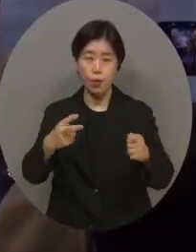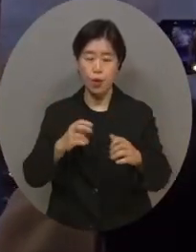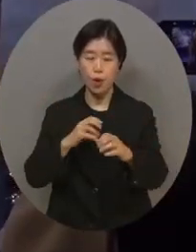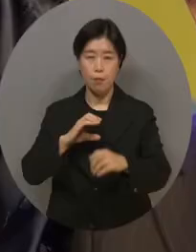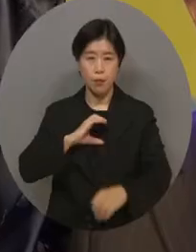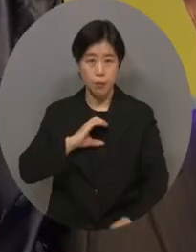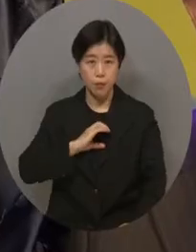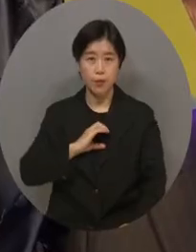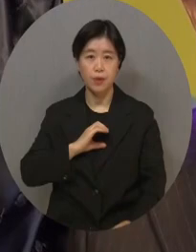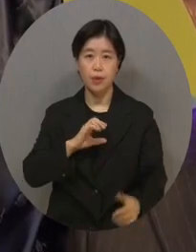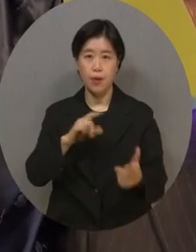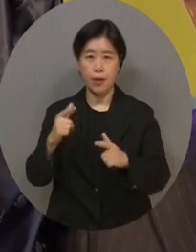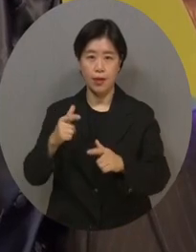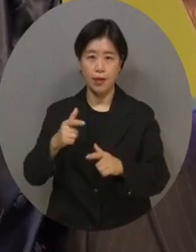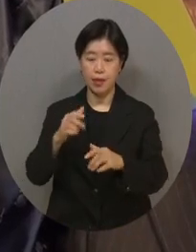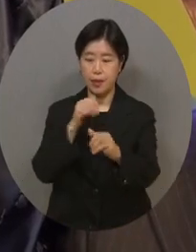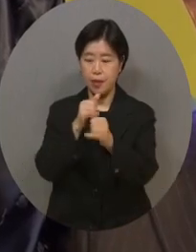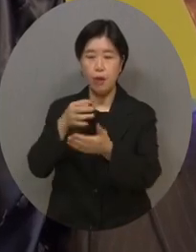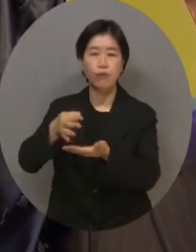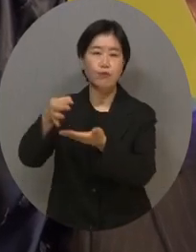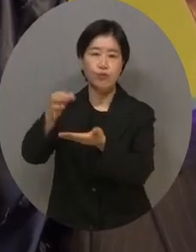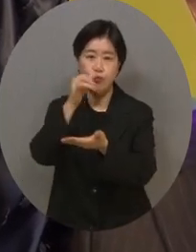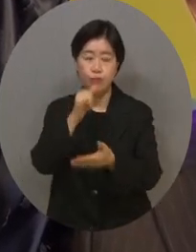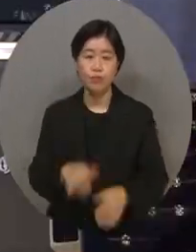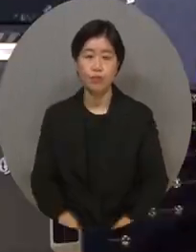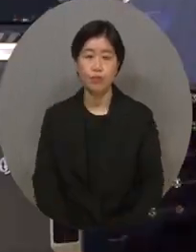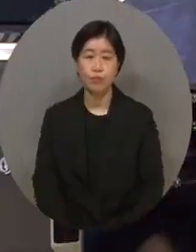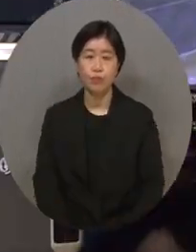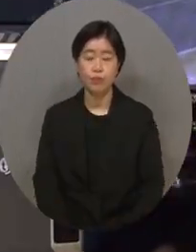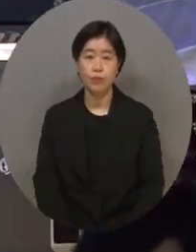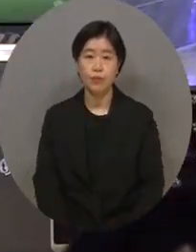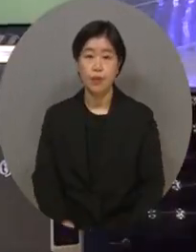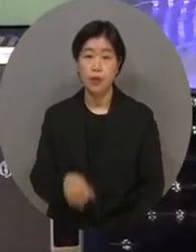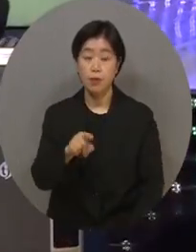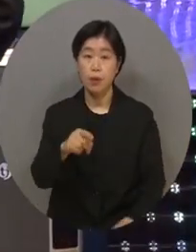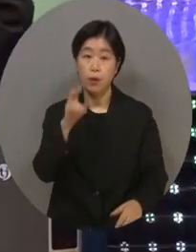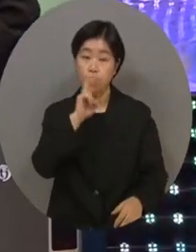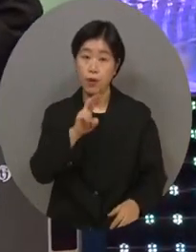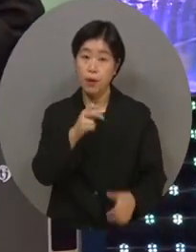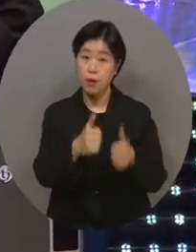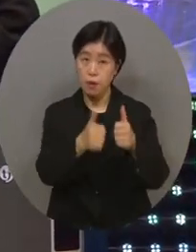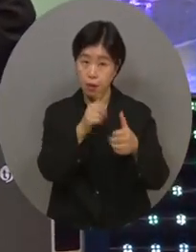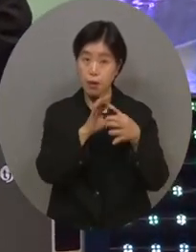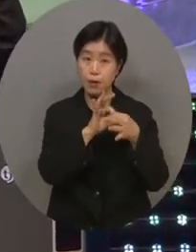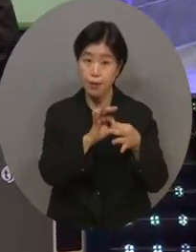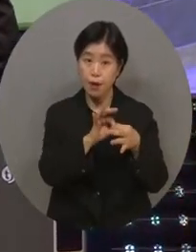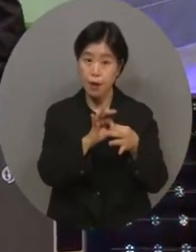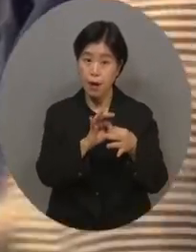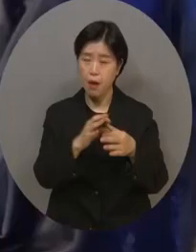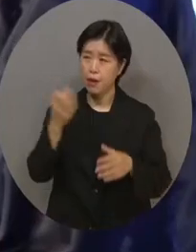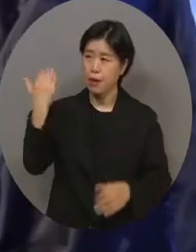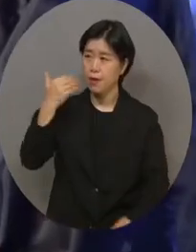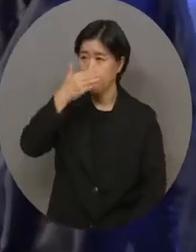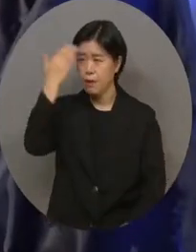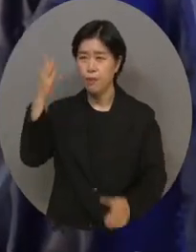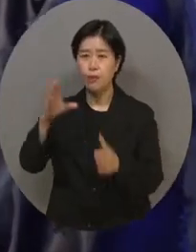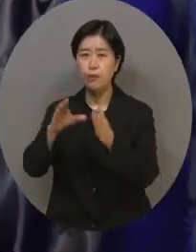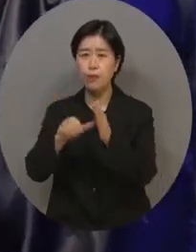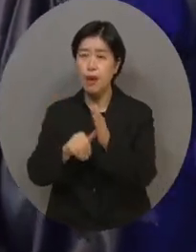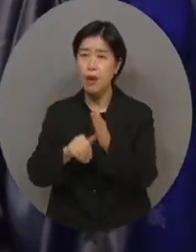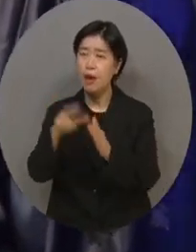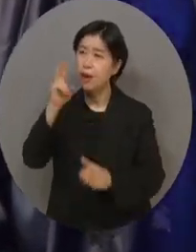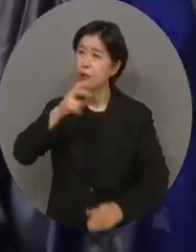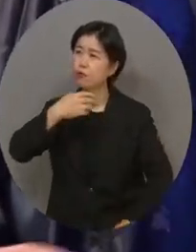수여됐습니다. 수상의 영예를 아는 어르신들은 이번 가요제를 통해 어릴 적 펼치지 못했던 가수의 꿈에